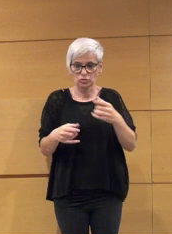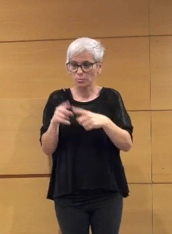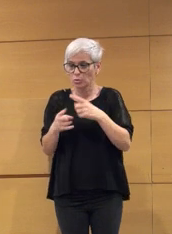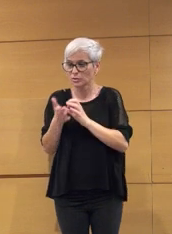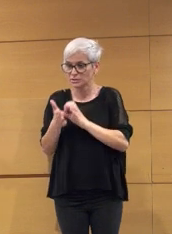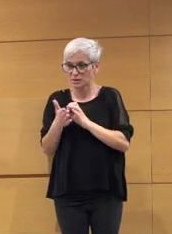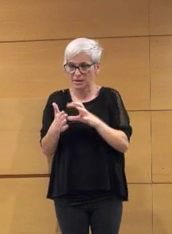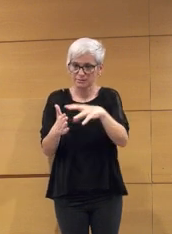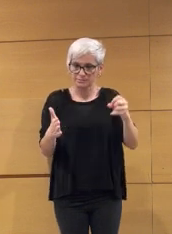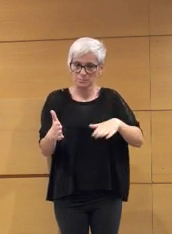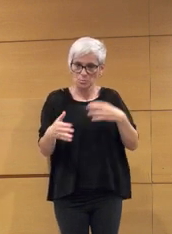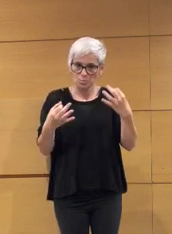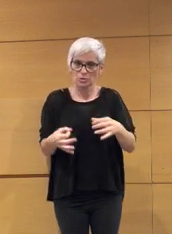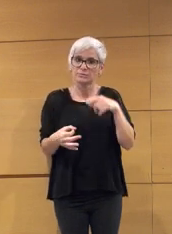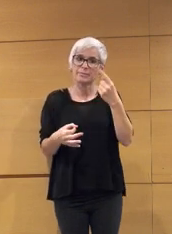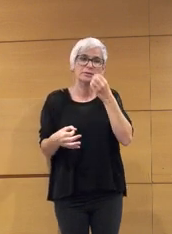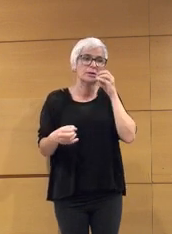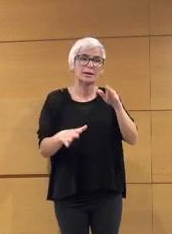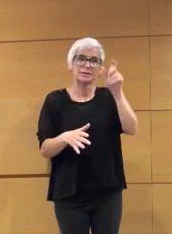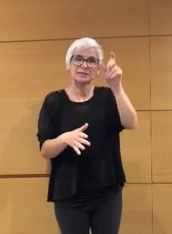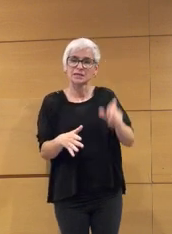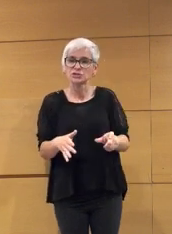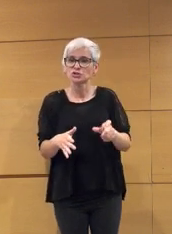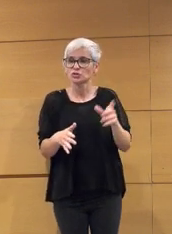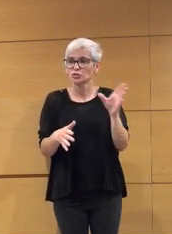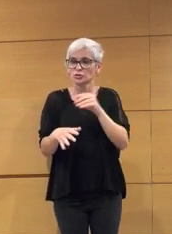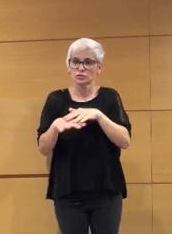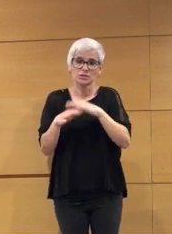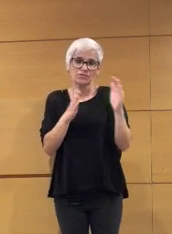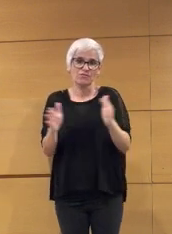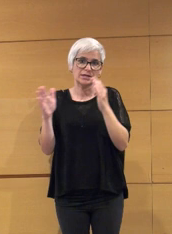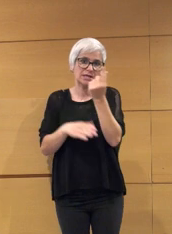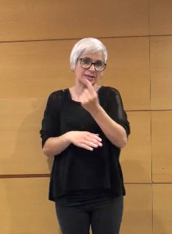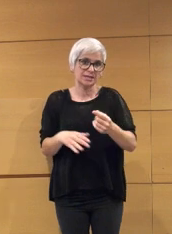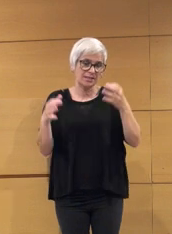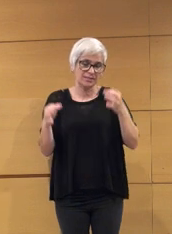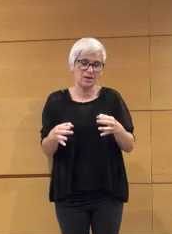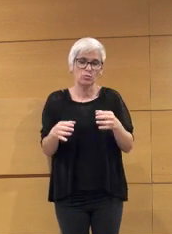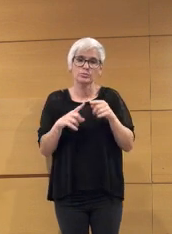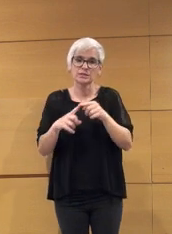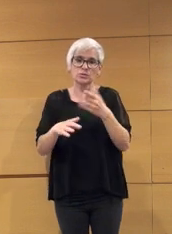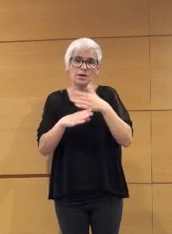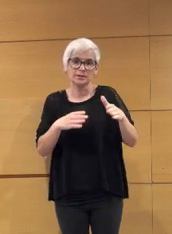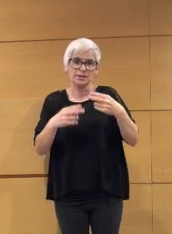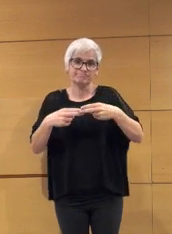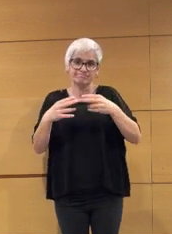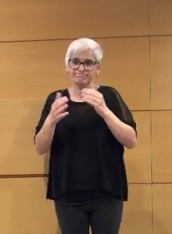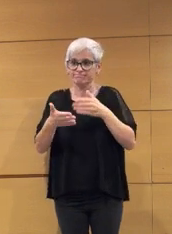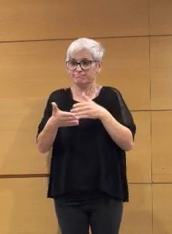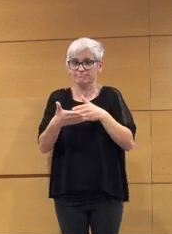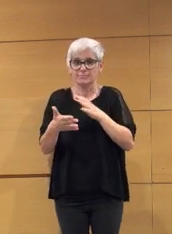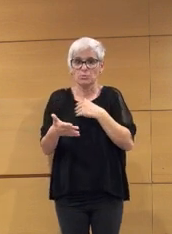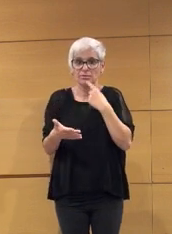concret. Hi ha d'haver una representació d'usuaris diverses en totes les fases del disseny per evitar precisament que hi hagin bias, o sigui, que